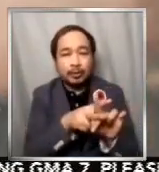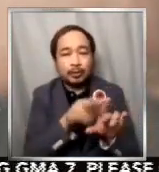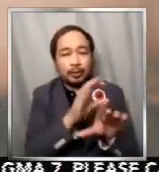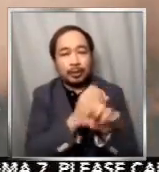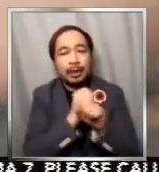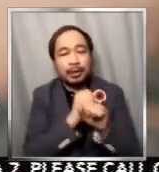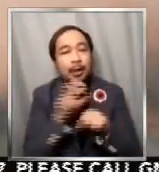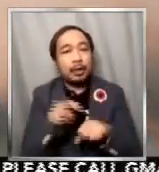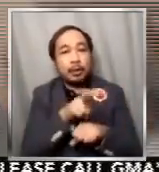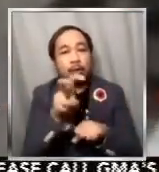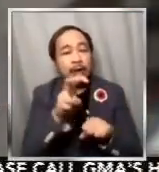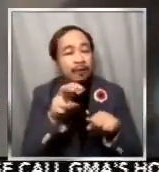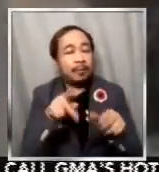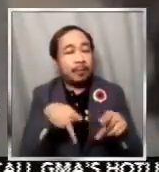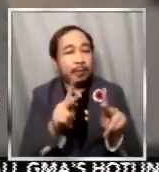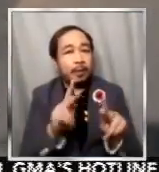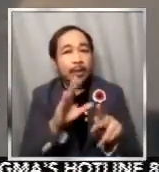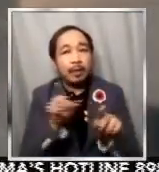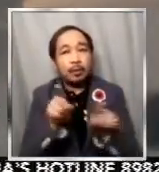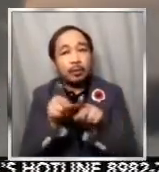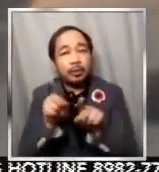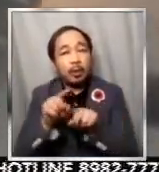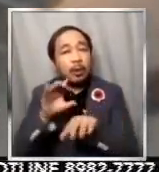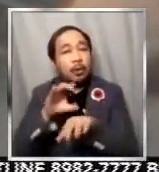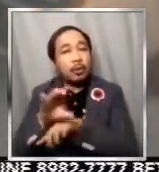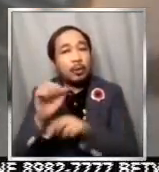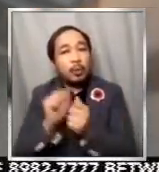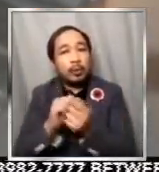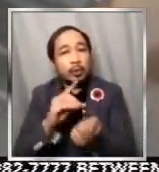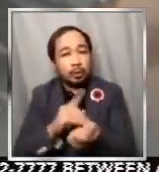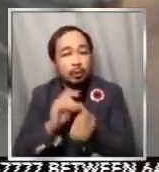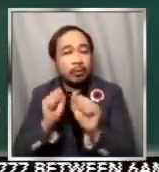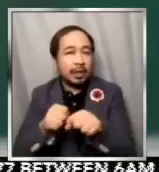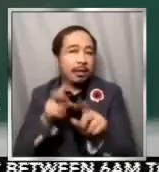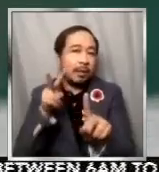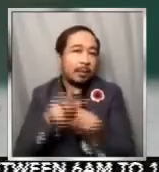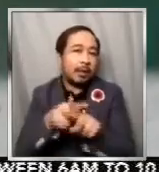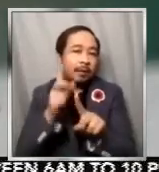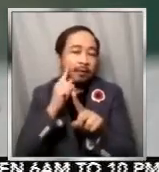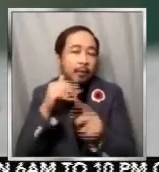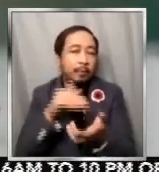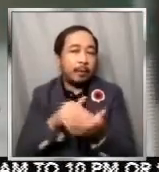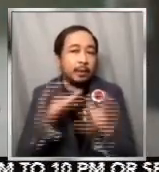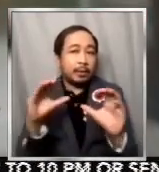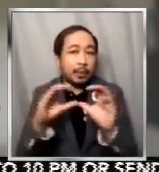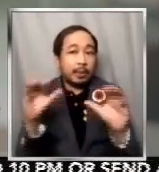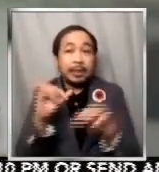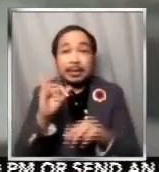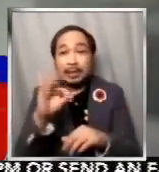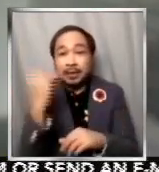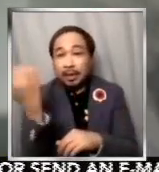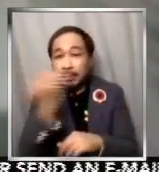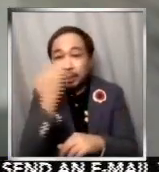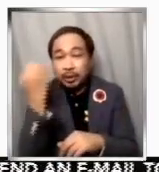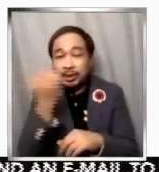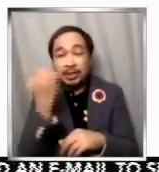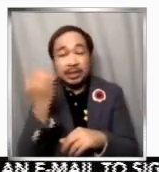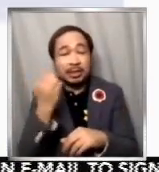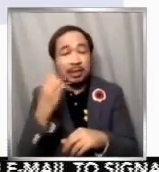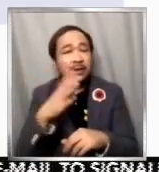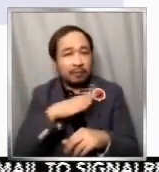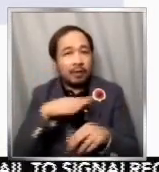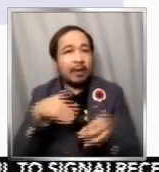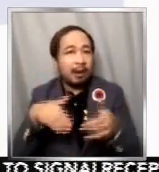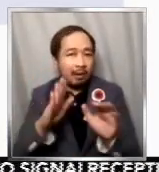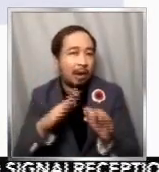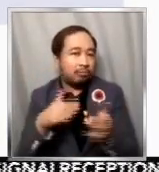ang konsultasyon sa doktor para makakuha ng medical certificate. Maliban na lang kung emergency ang lakad, papayagan kang mag-walk-in. Ang